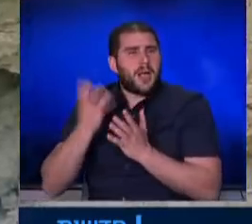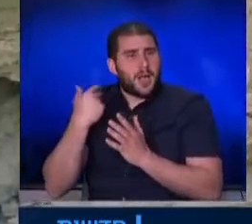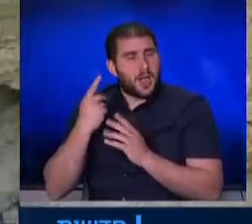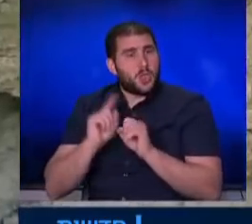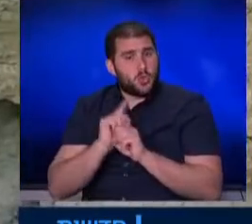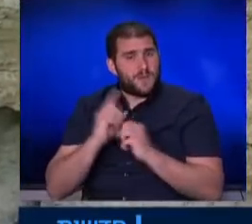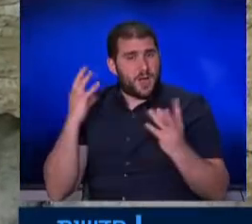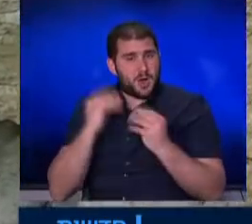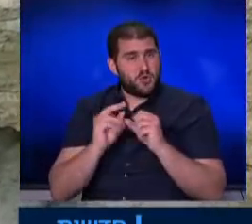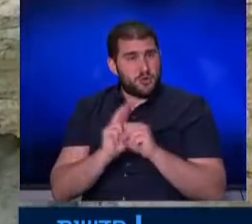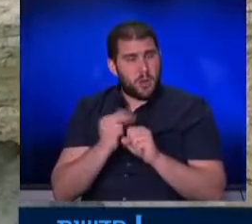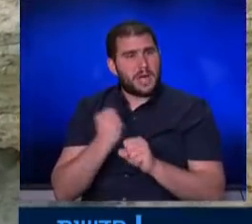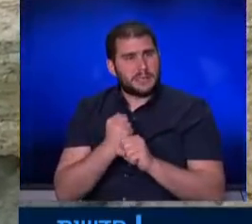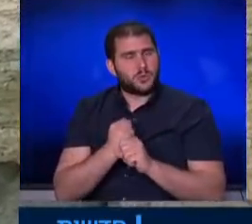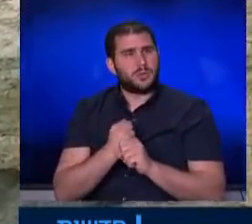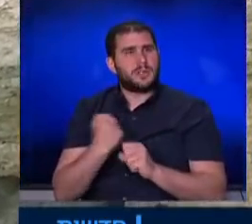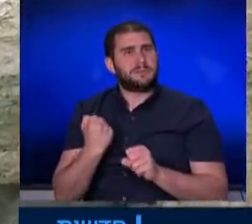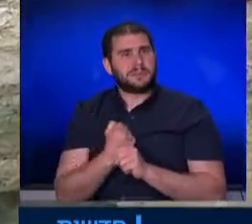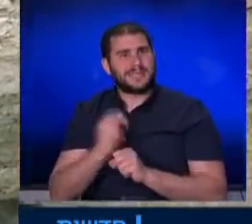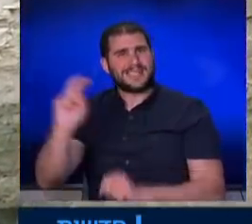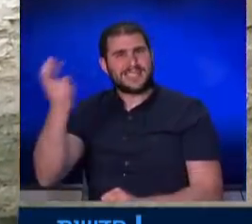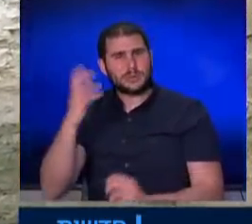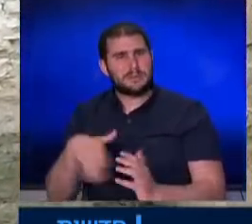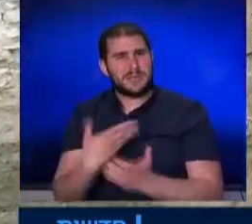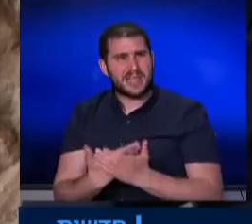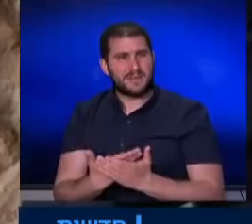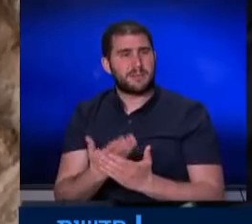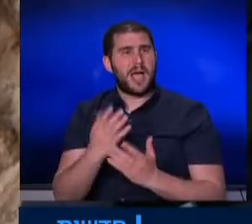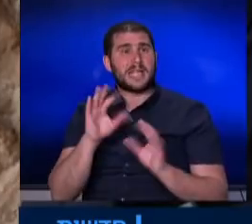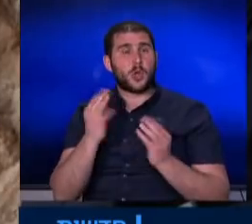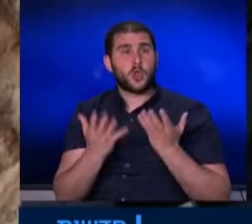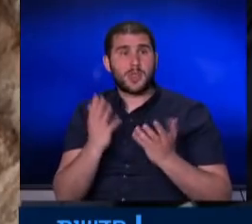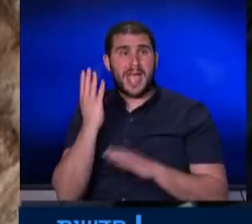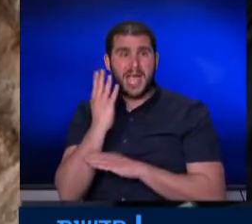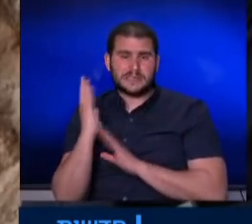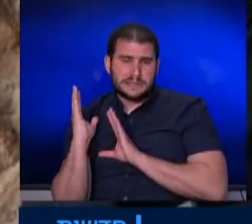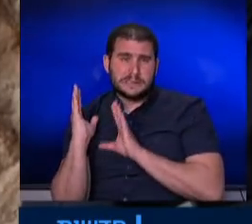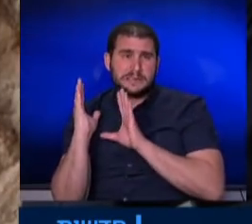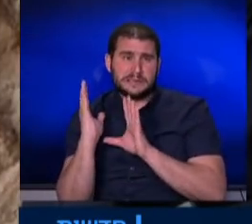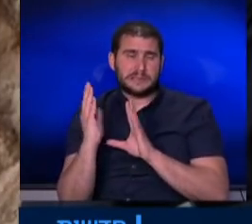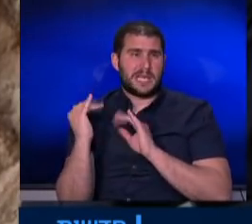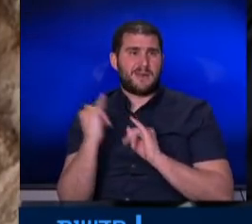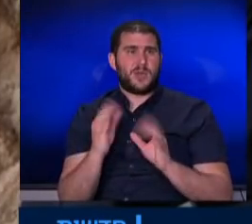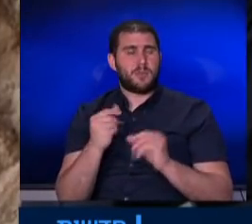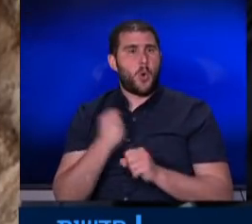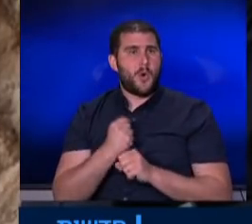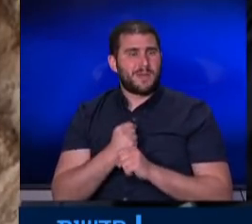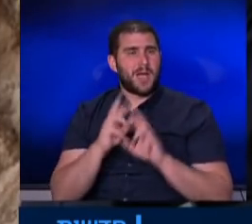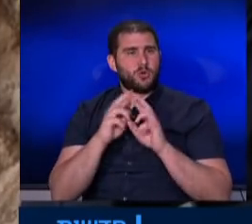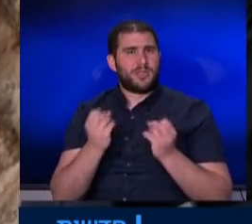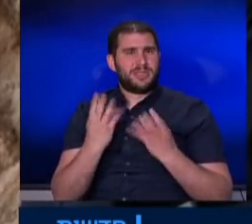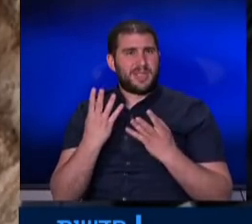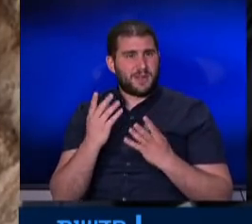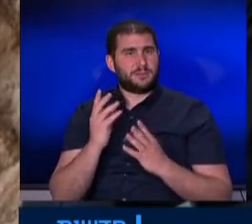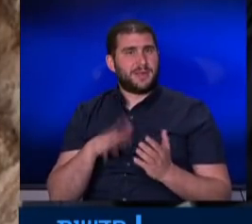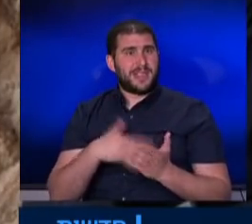כל תקופות השימור, עשינו כאן מבצעים של גיוס של מתנדבים, עשרות טונות של עץ להעלות לכאן שהבאנו בעזרת עובדים של רשות הטבע והגנים שהתנדבו